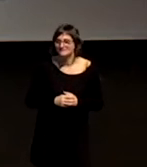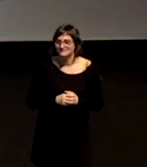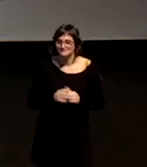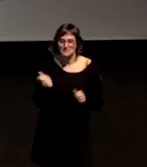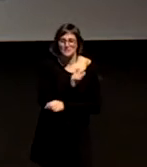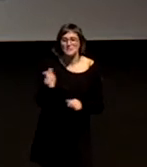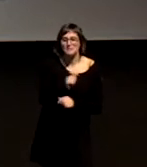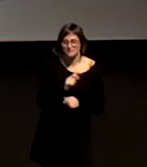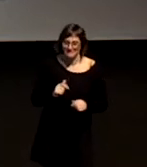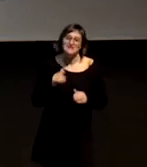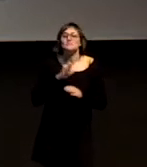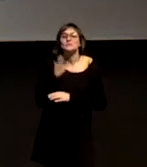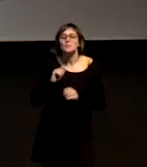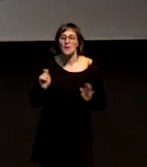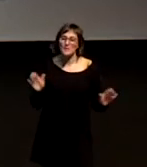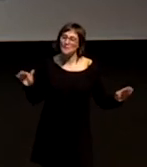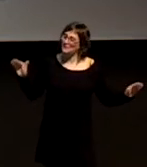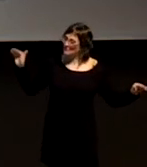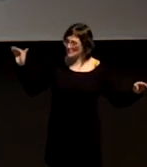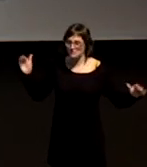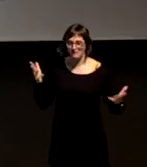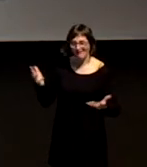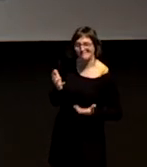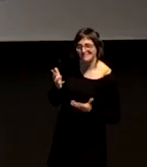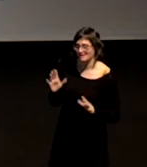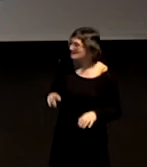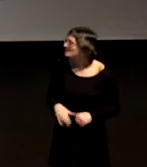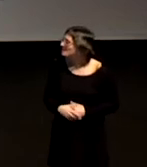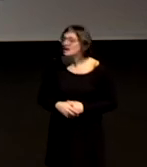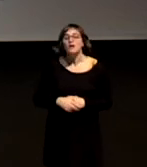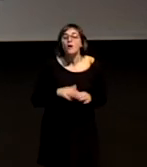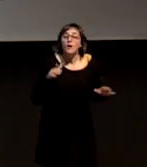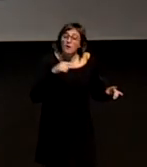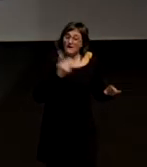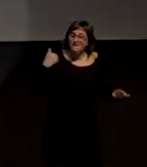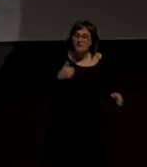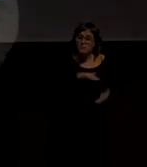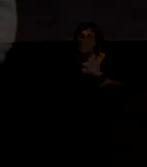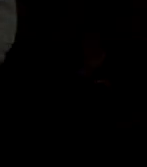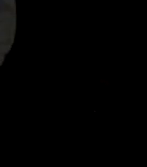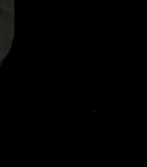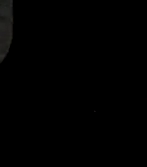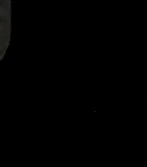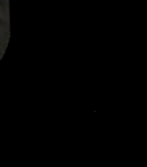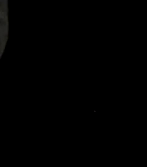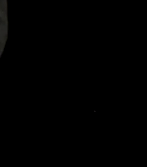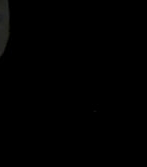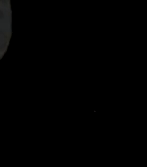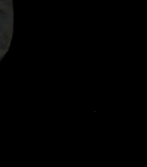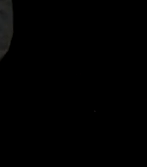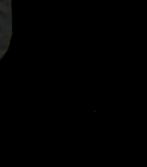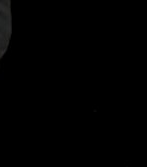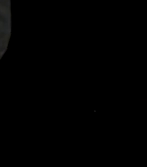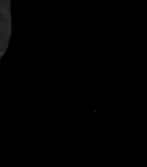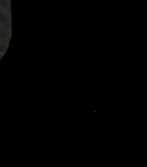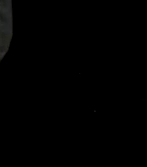s'asséchant de parade donc autant le moyen duc à 50 mètres vous l'entendez pas lui si c'est vraiment calme quasiment 2 km l'entente